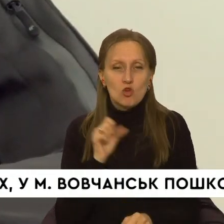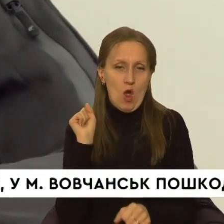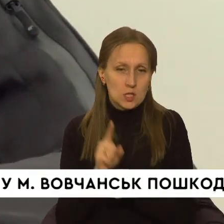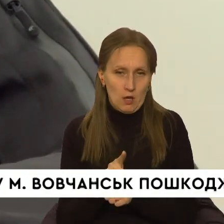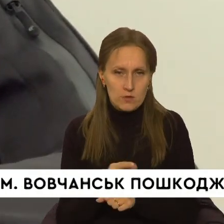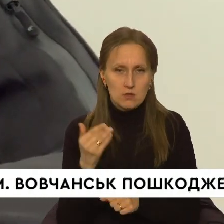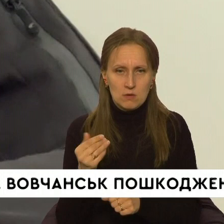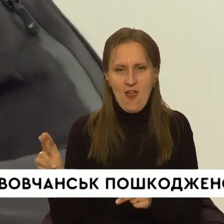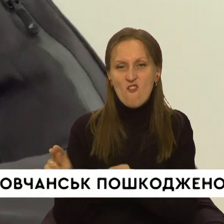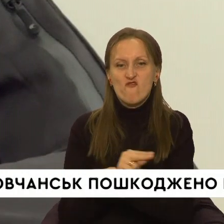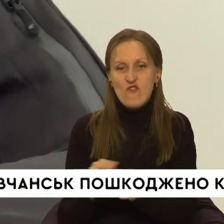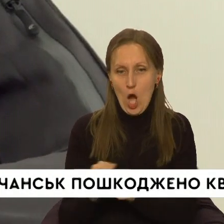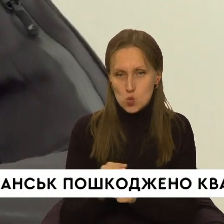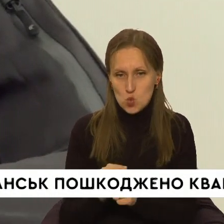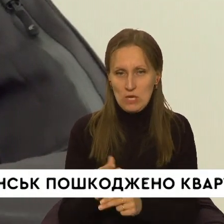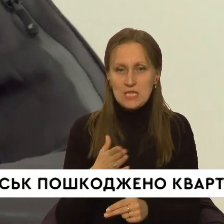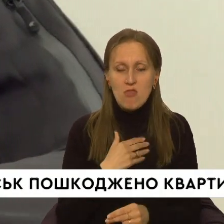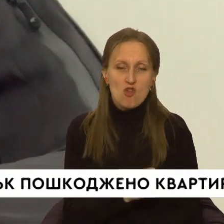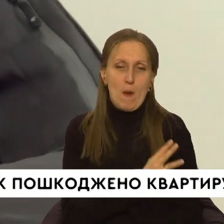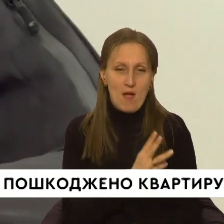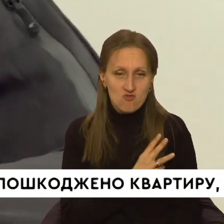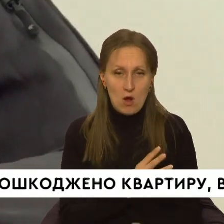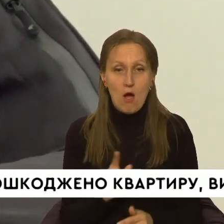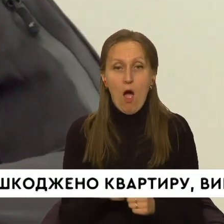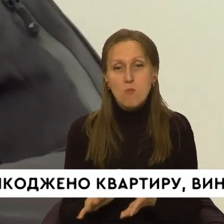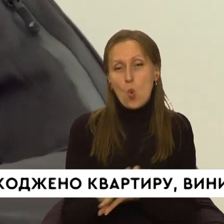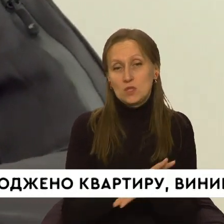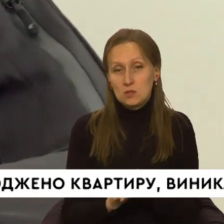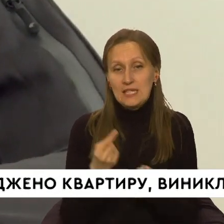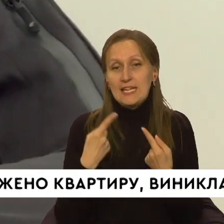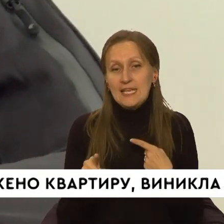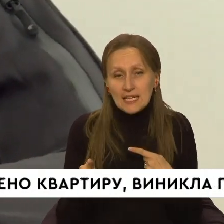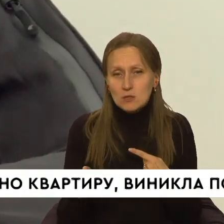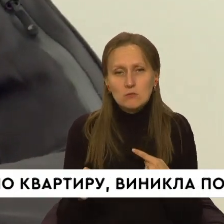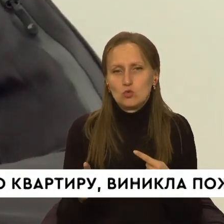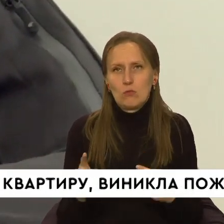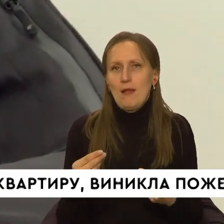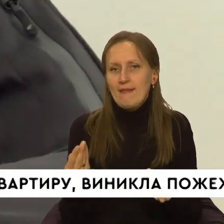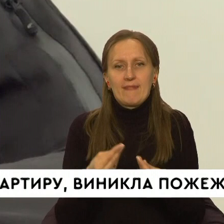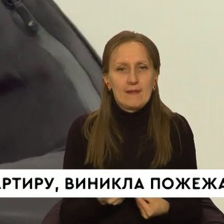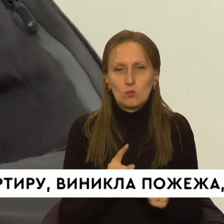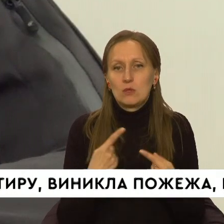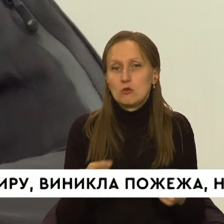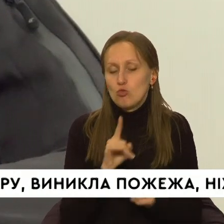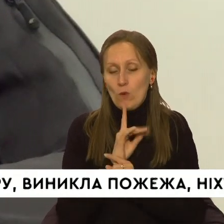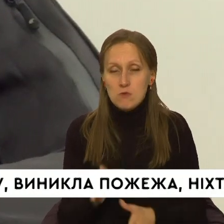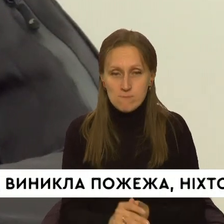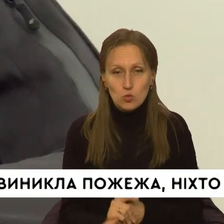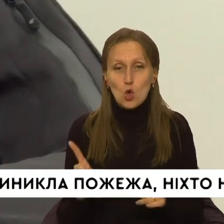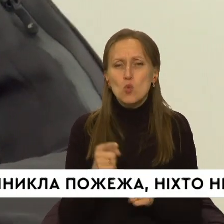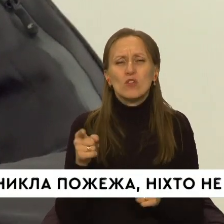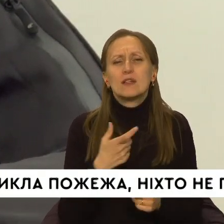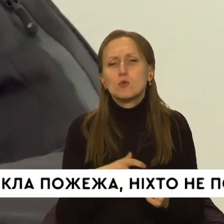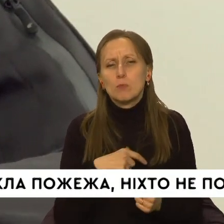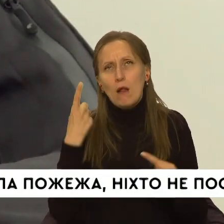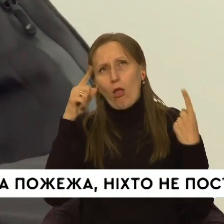завдання буде їх вилікувати за нашим бажанням, або їх знищити. Іншого взагалі не дано і іншого не буде. Щоб вони там